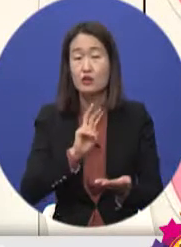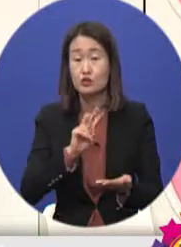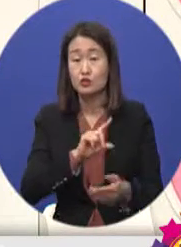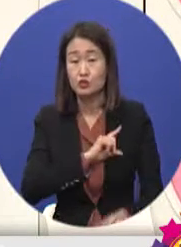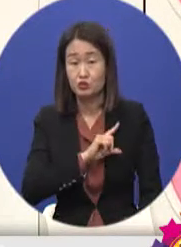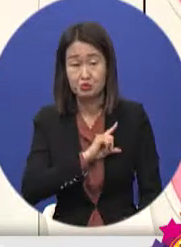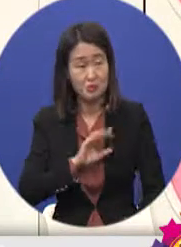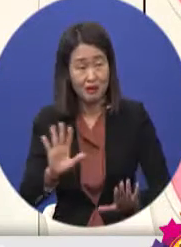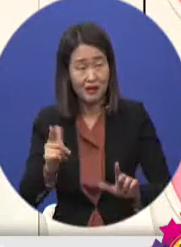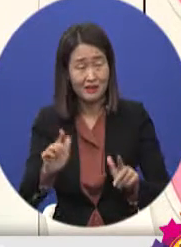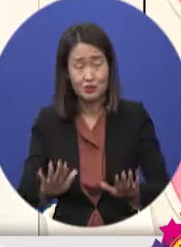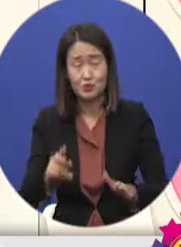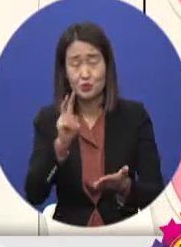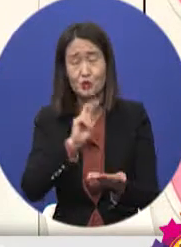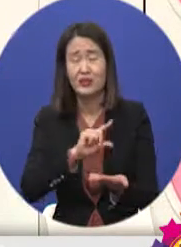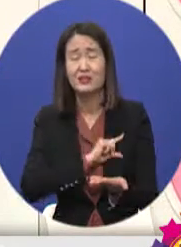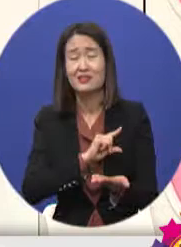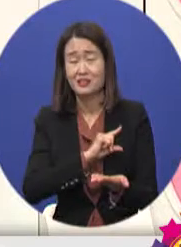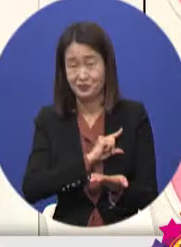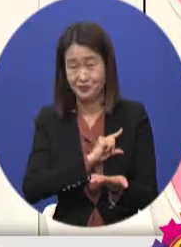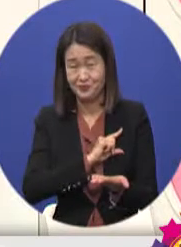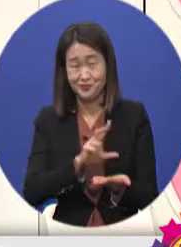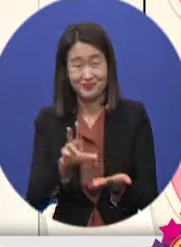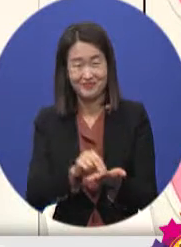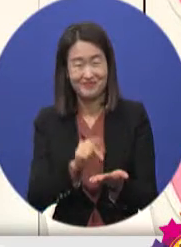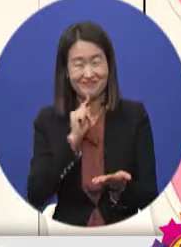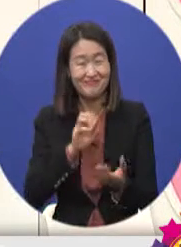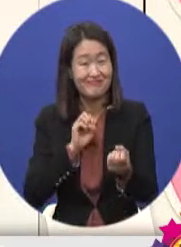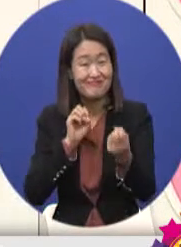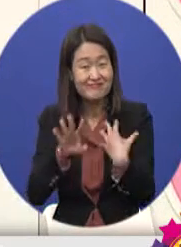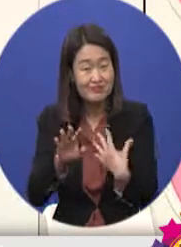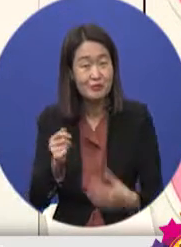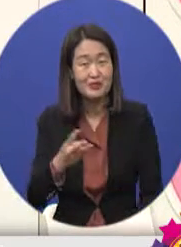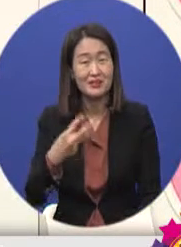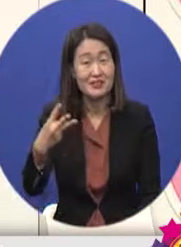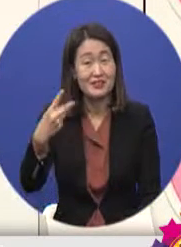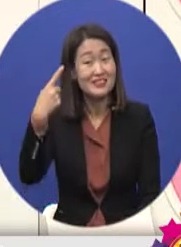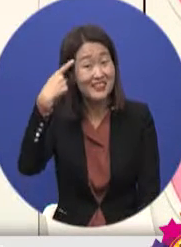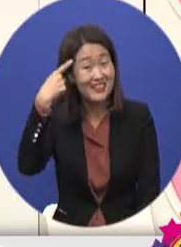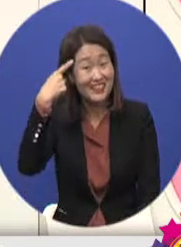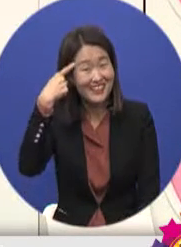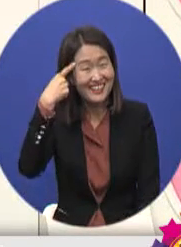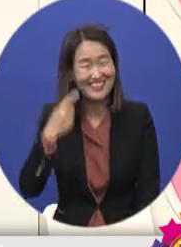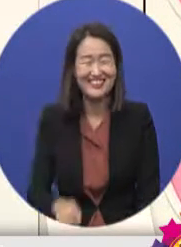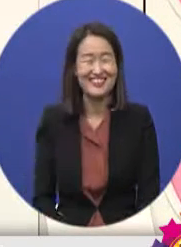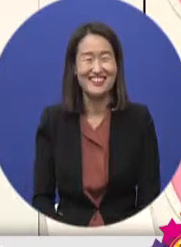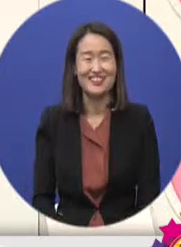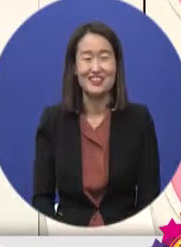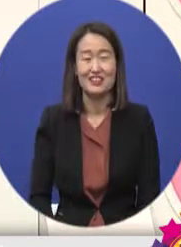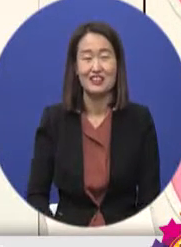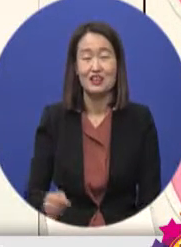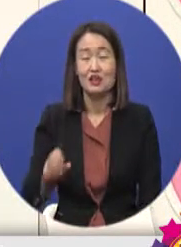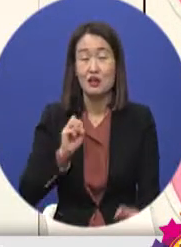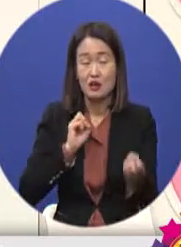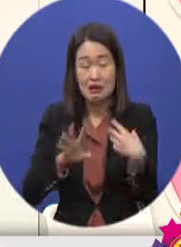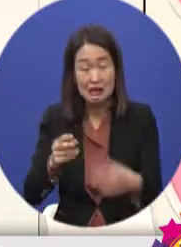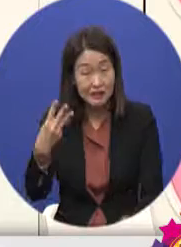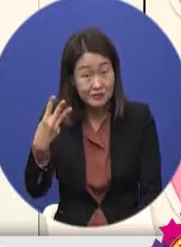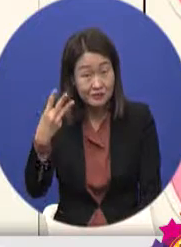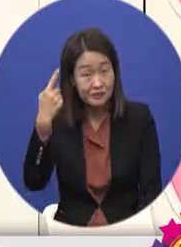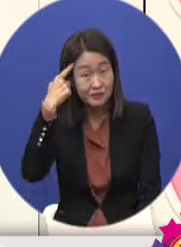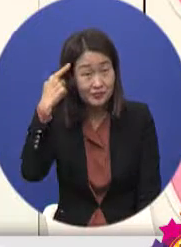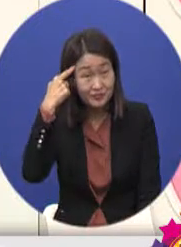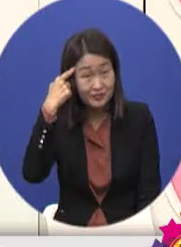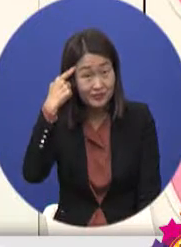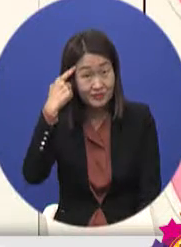오늘은 노래 제목이 나가고 있어요. 자, 정답이 3번이다. 서정호 씨 버전으로 할게요. 정답이